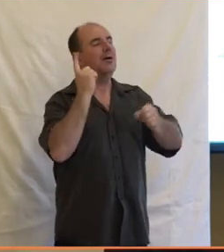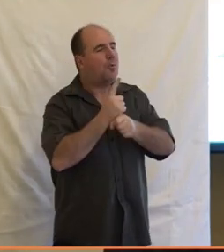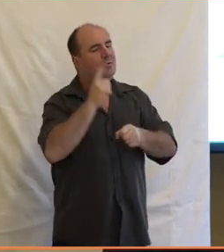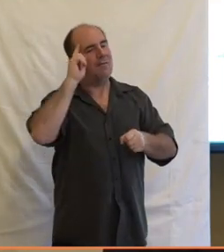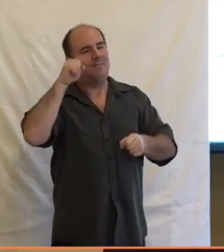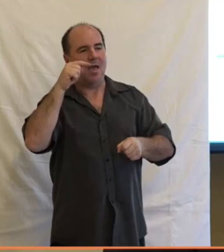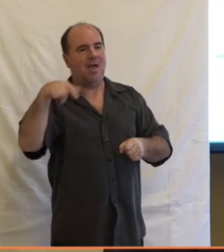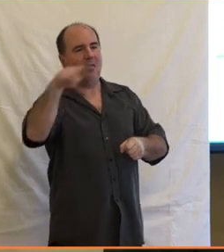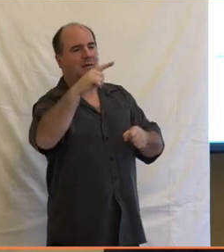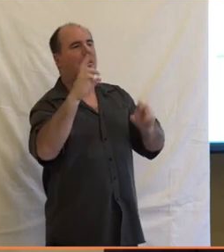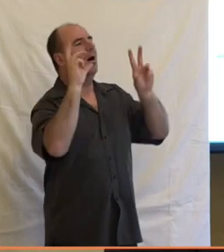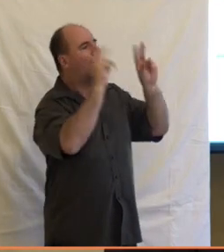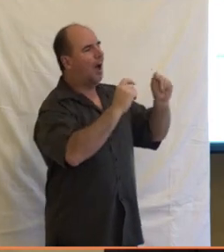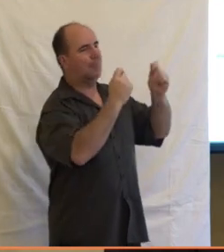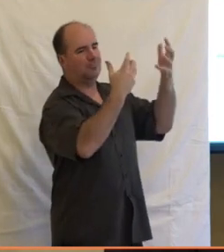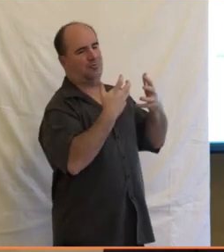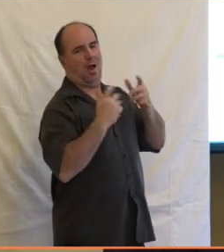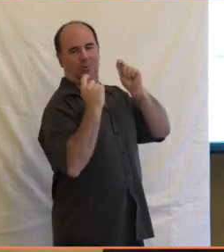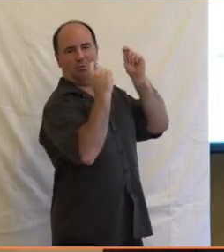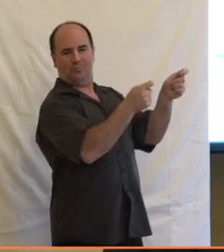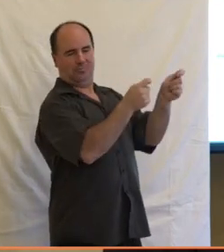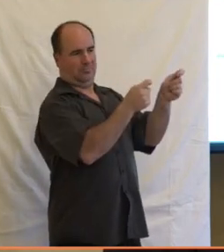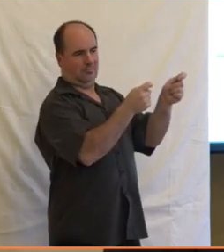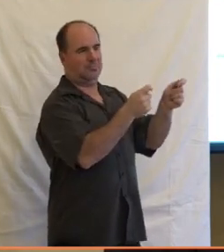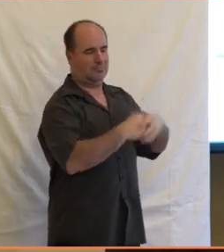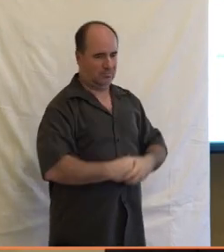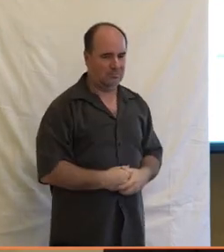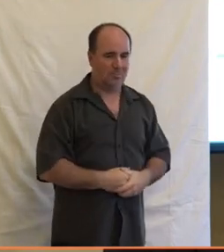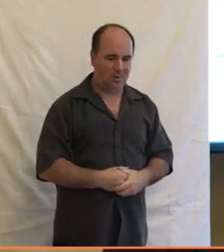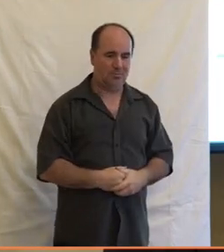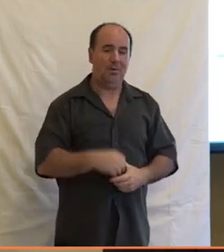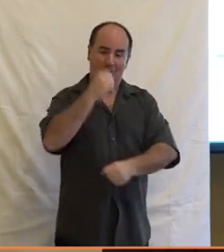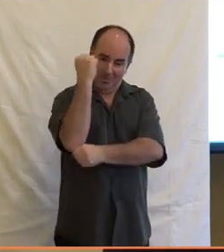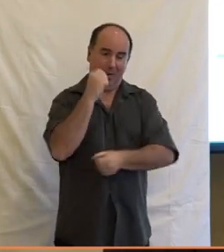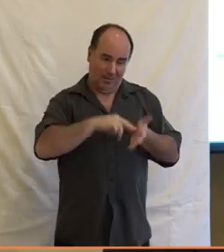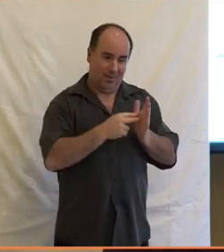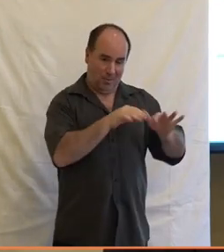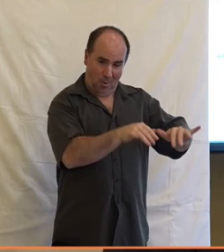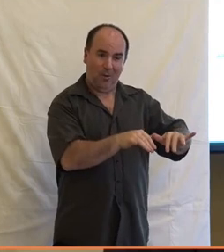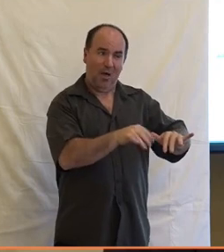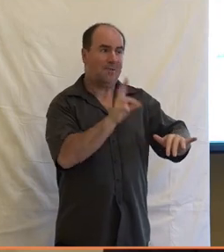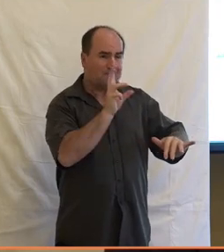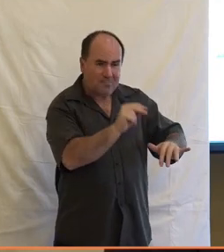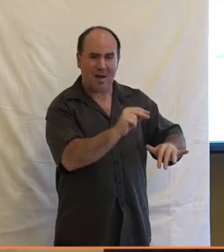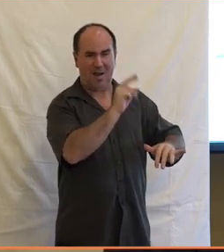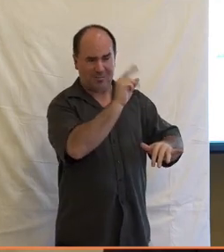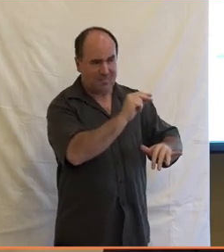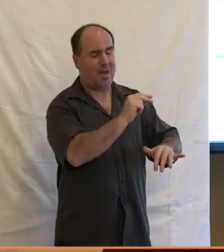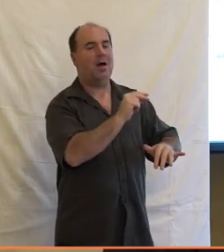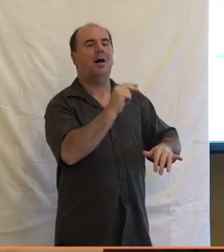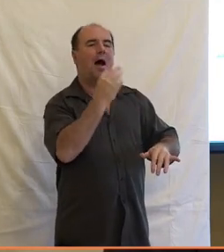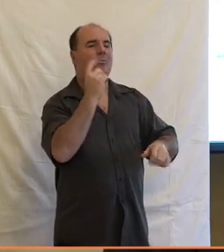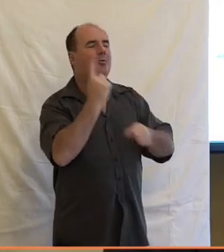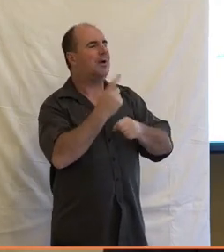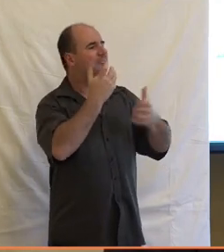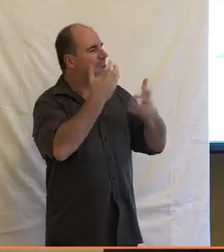ale že vlastně aspoň ta základní technologie už tam je a on ji může, když ji bude potřebovat, použít. Takže asi tolik moje zkušenost